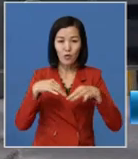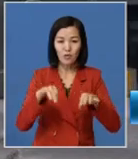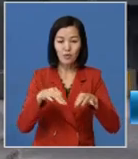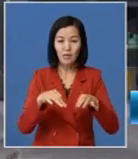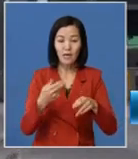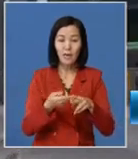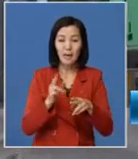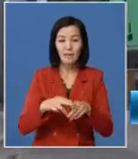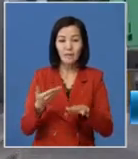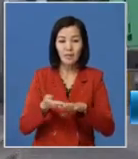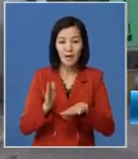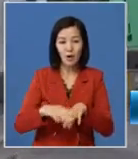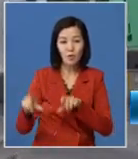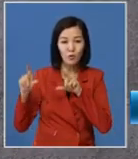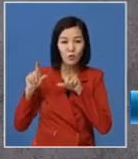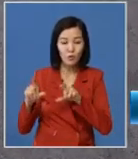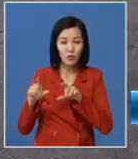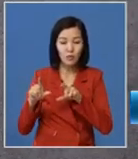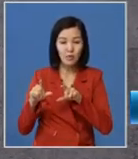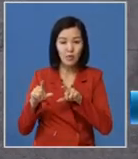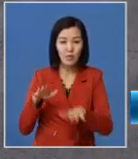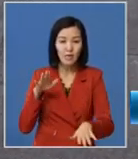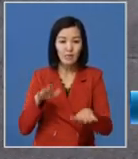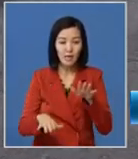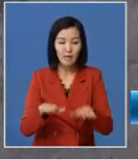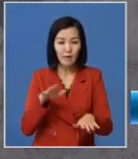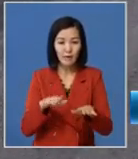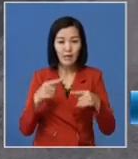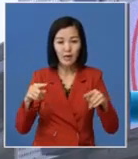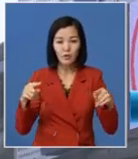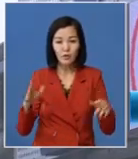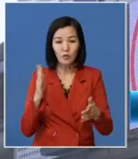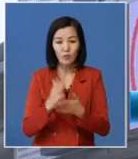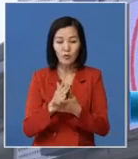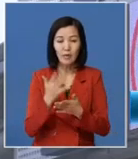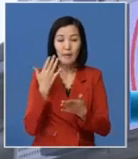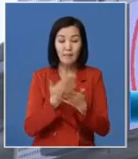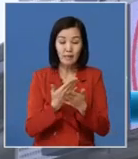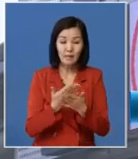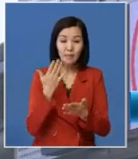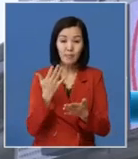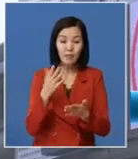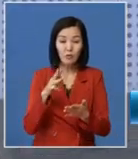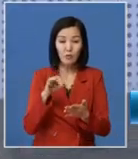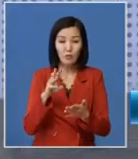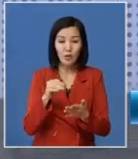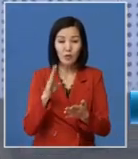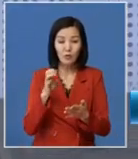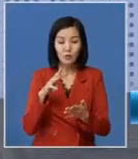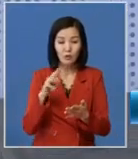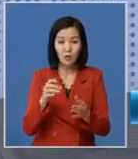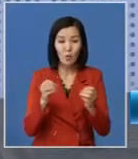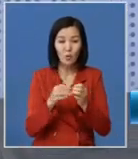жүк тасымалындағы темір тұлпардың пішіні мен салмағына қарай әркелкі болмақ. Мәселен, 5 тоннаға дейін 400 теңге, 10 тонна